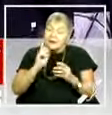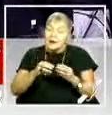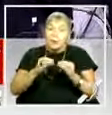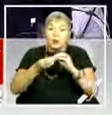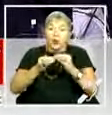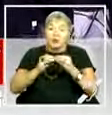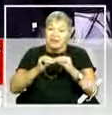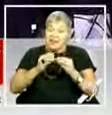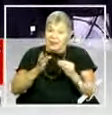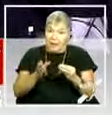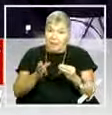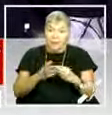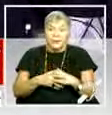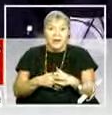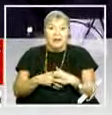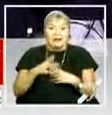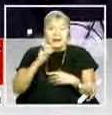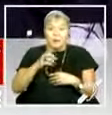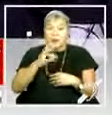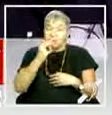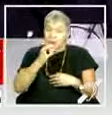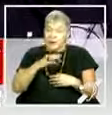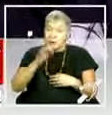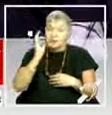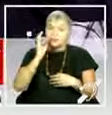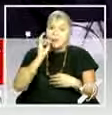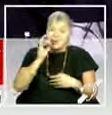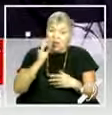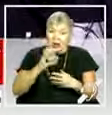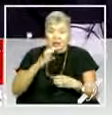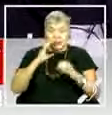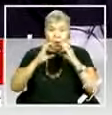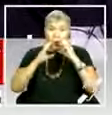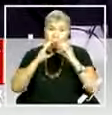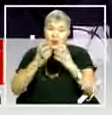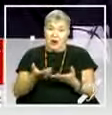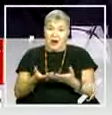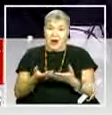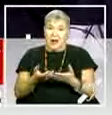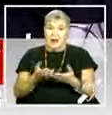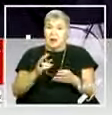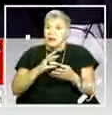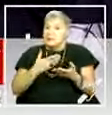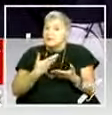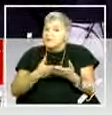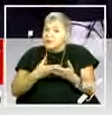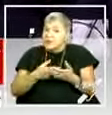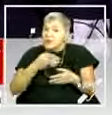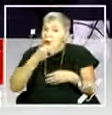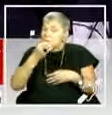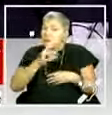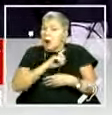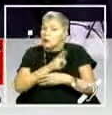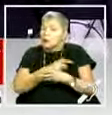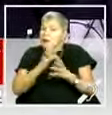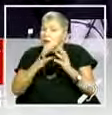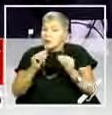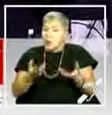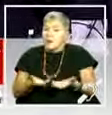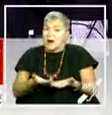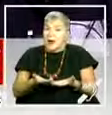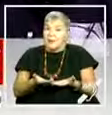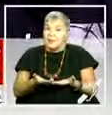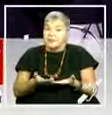cap. Cred că ar trebui să vorbim cu specialiștii în comunicare despre cum au reacționat autoritățile române, pentru că au reacționat, acum